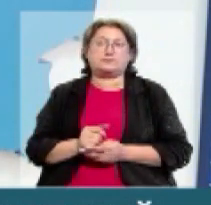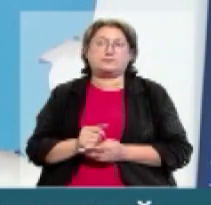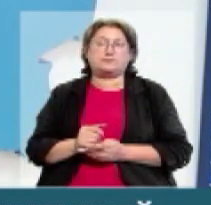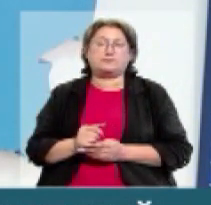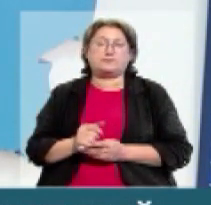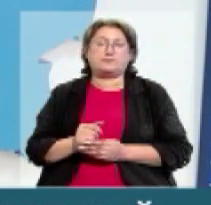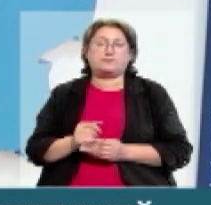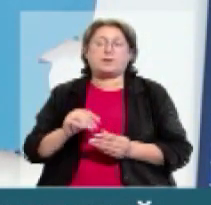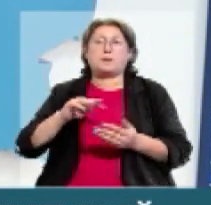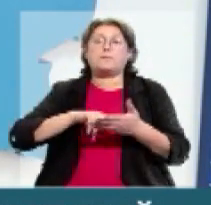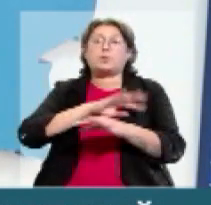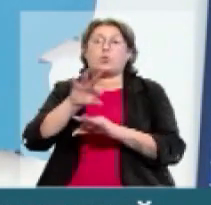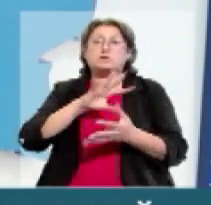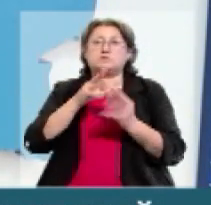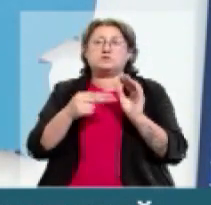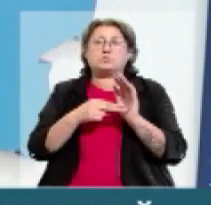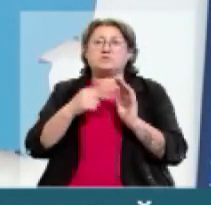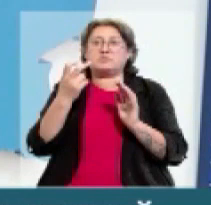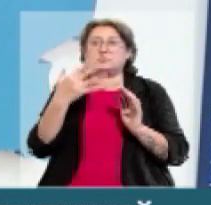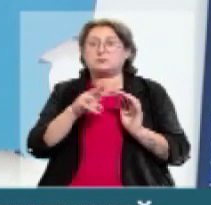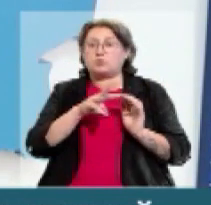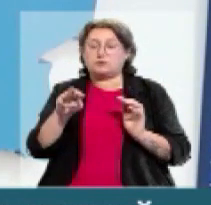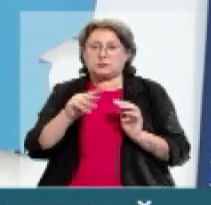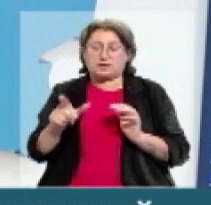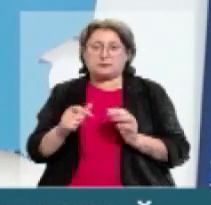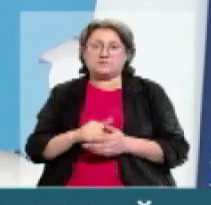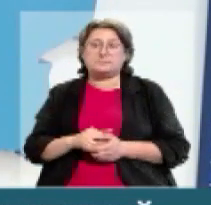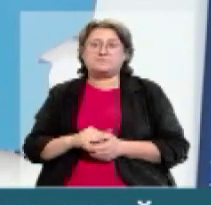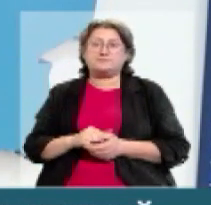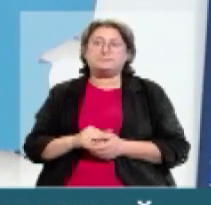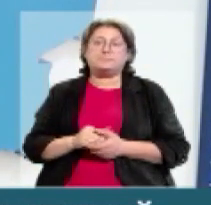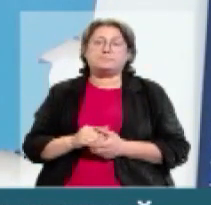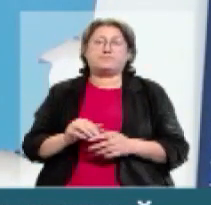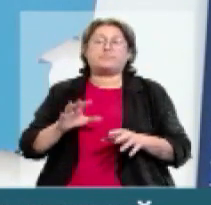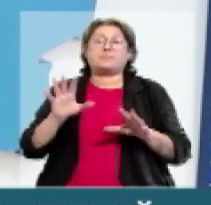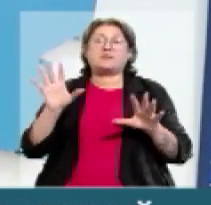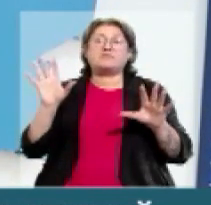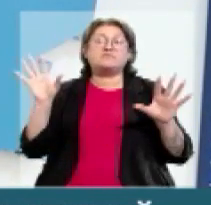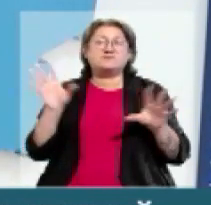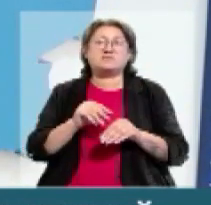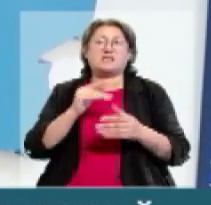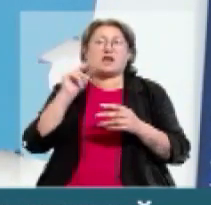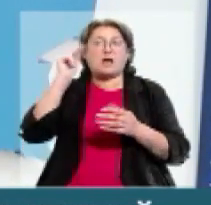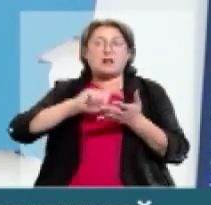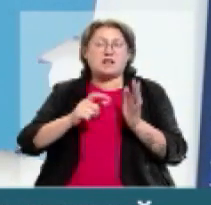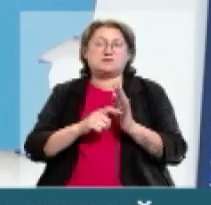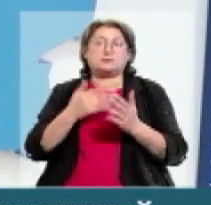Проект стоимостью 250 миллионов тенге. Все классы практически они